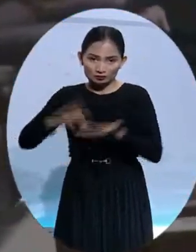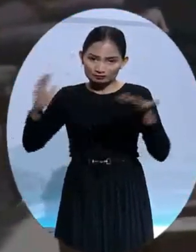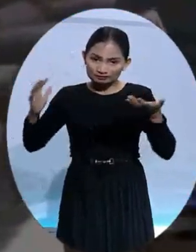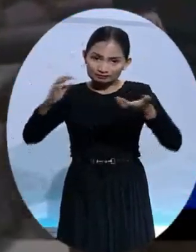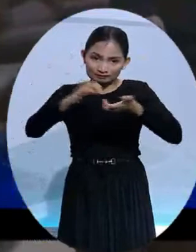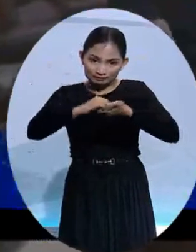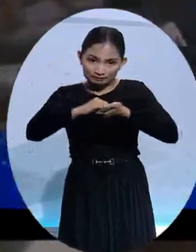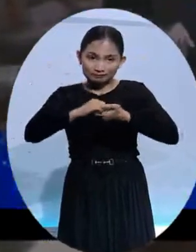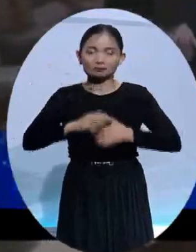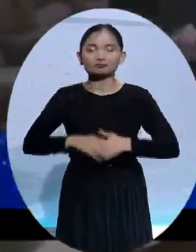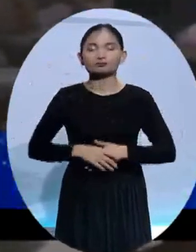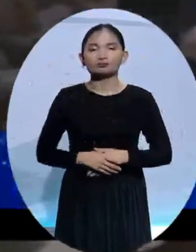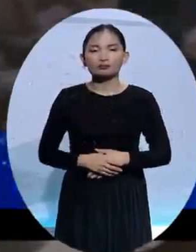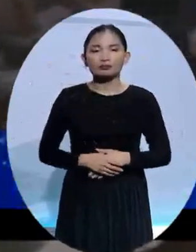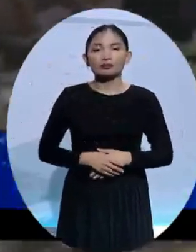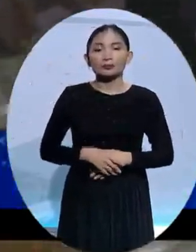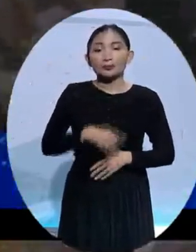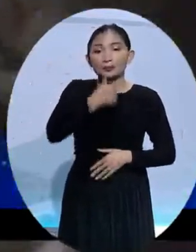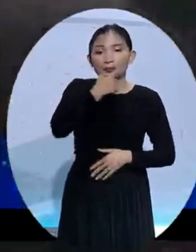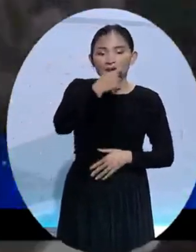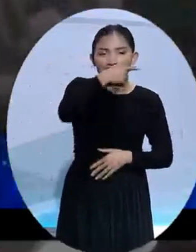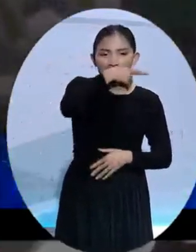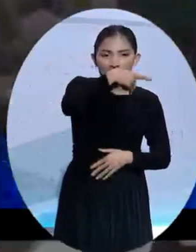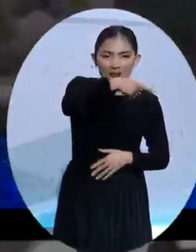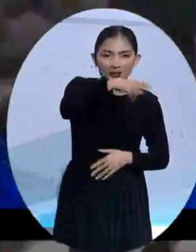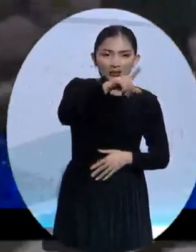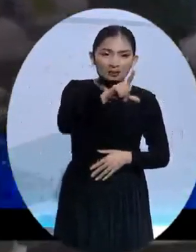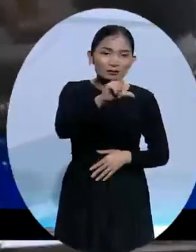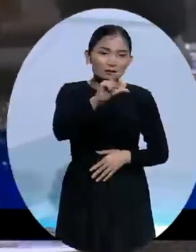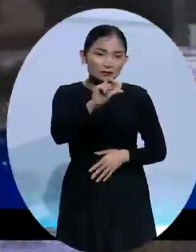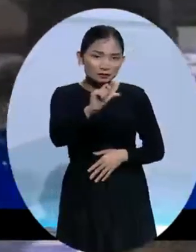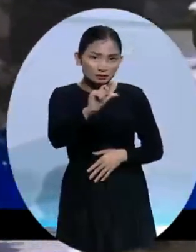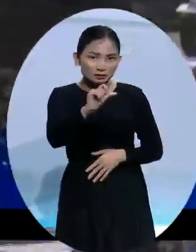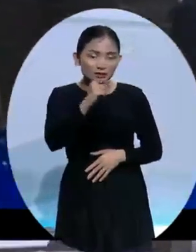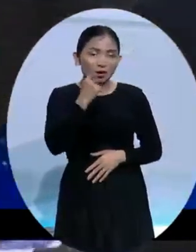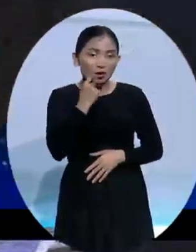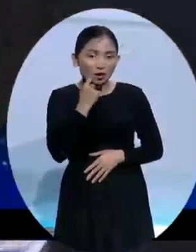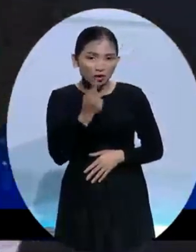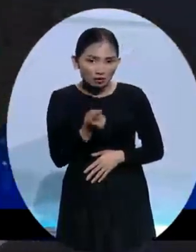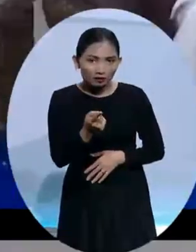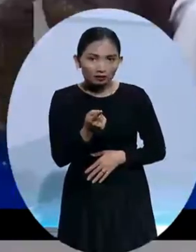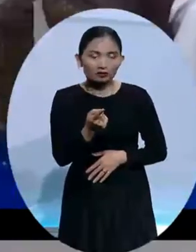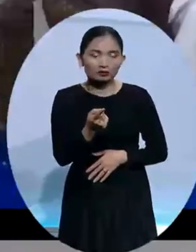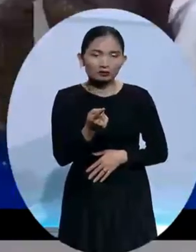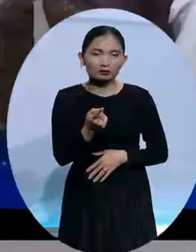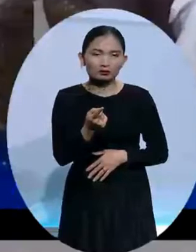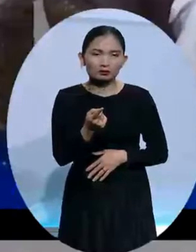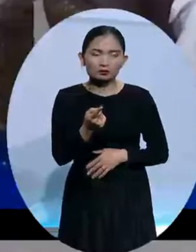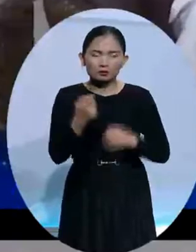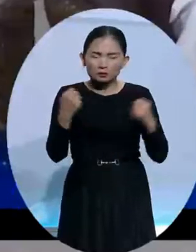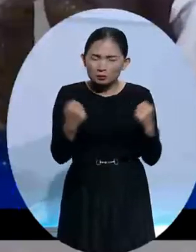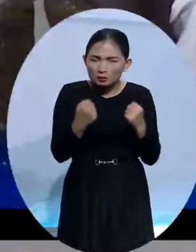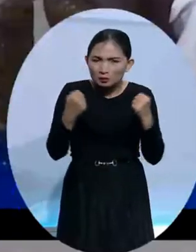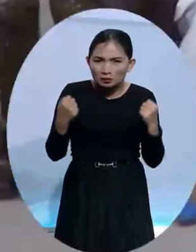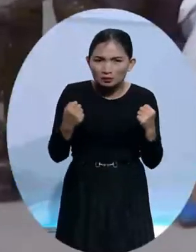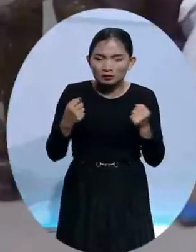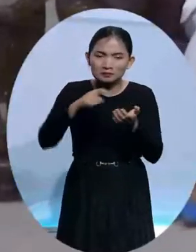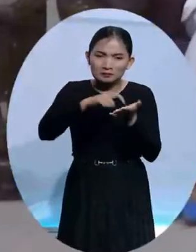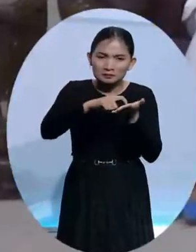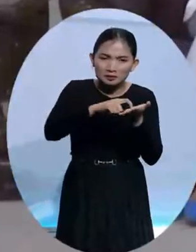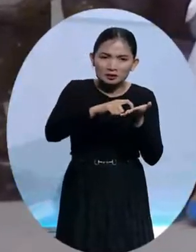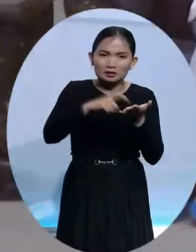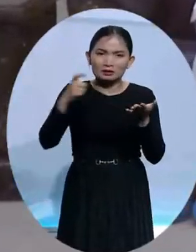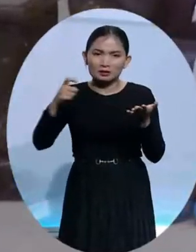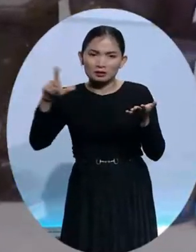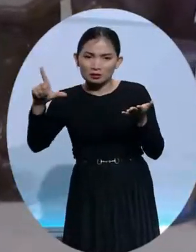Ngoài ra, bà Pelosi cũng nhấn mạnh sẽ đạo luật tăng cường công nghiệp sản xuất vi mạch ở Mỹ. Các doanh nghiệp Mỹ sẽ tăng cường hợp tác giữa Mỹ và Đài Loan trong lĩnh vực